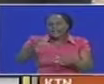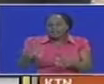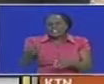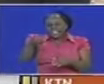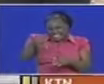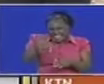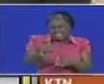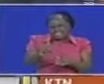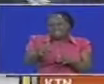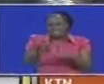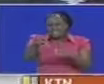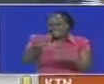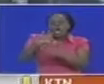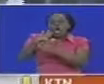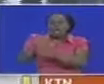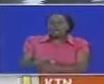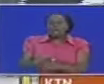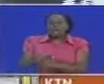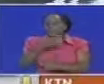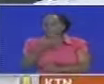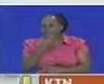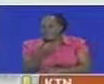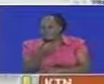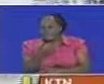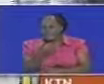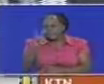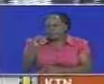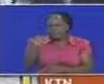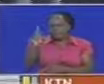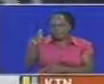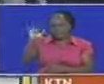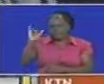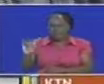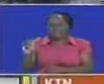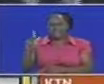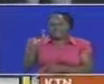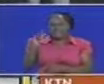hiyo ni njia ya kuwabagua wanaume. Mary Kilobi, KTN Leo.